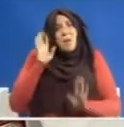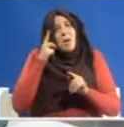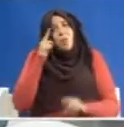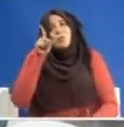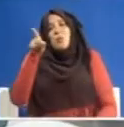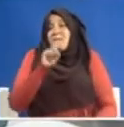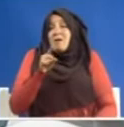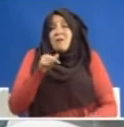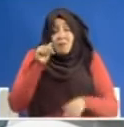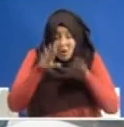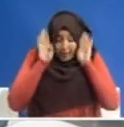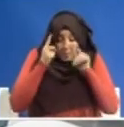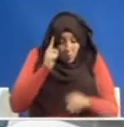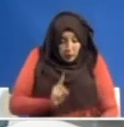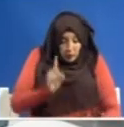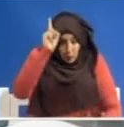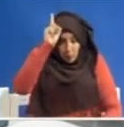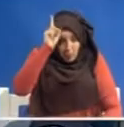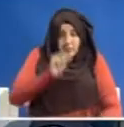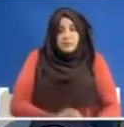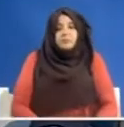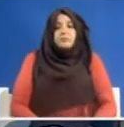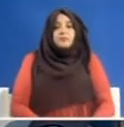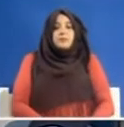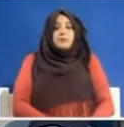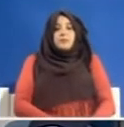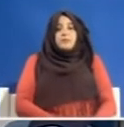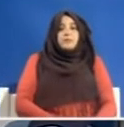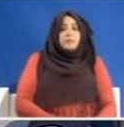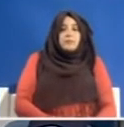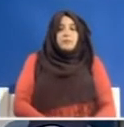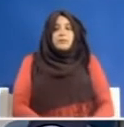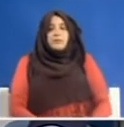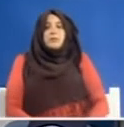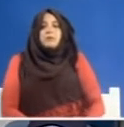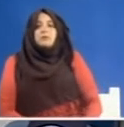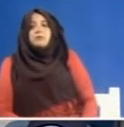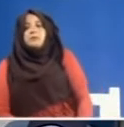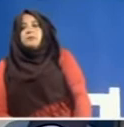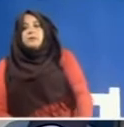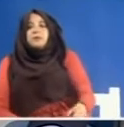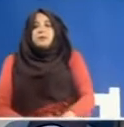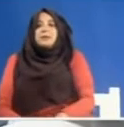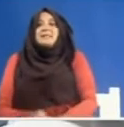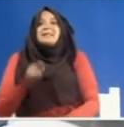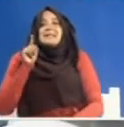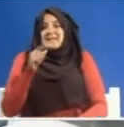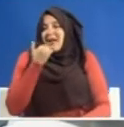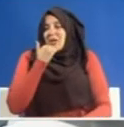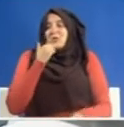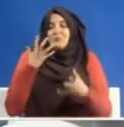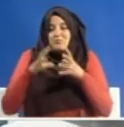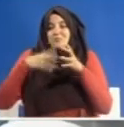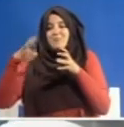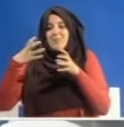تكون لله سبحانه وتعالى. وبعدين طرحت مشاكل زوجية بينها وبين هذا أدى إلى مشاكل زوجية. نقول لك يا بنتي